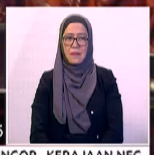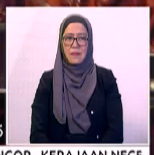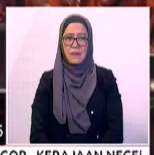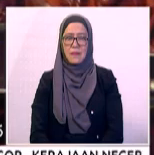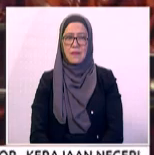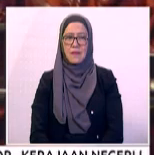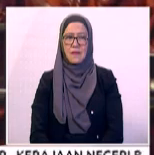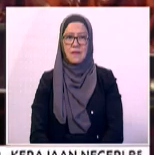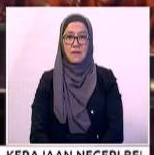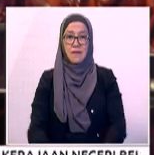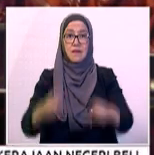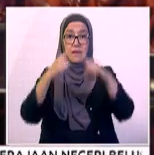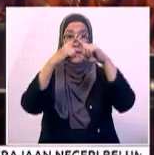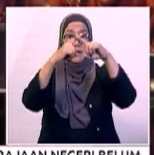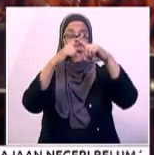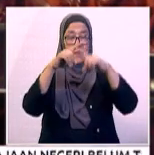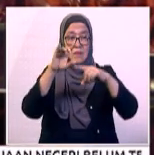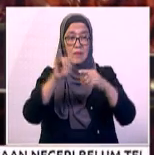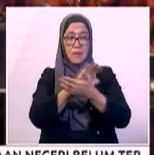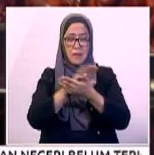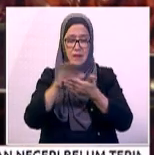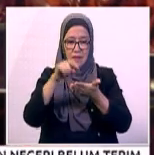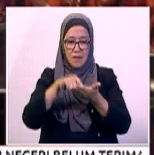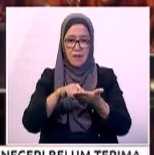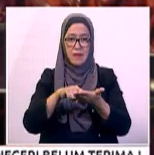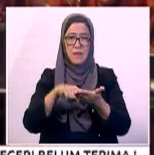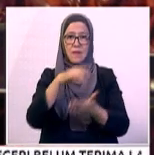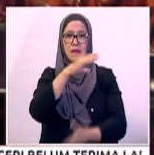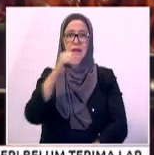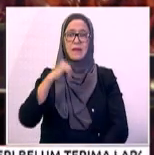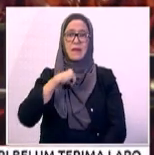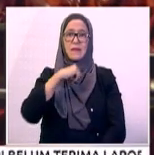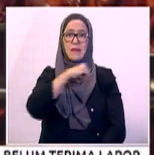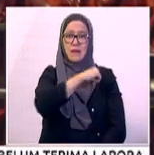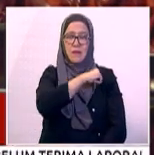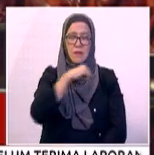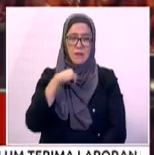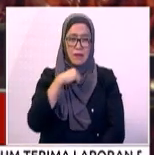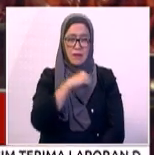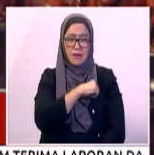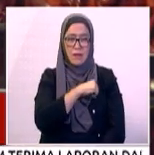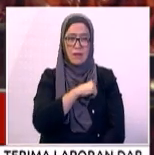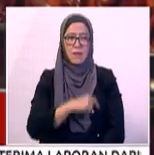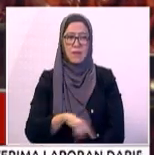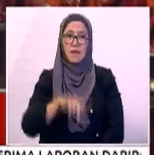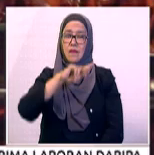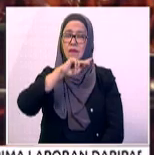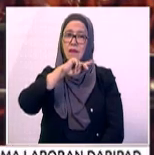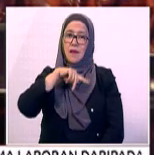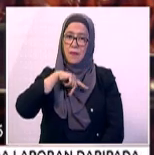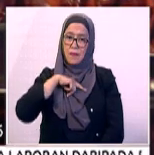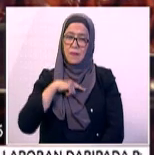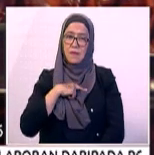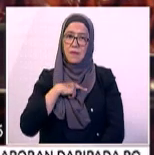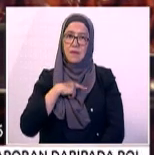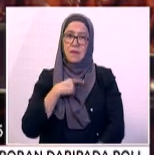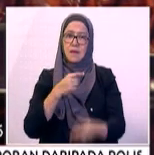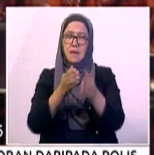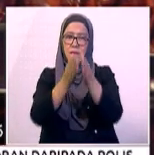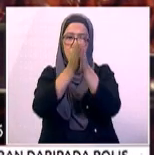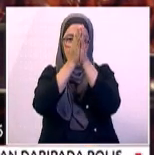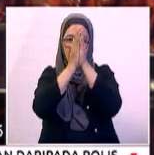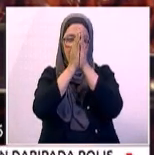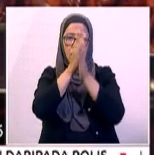Dewan yang mulia ini dan ahli-ahlinya patut merafa sembah, menjunjung setinggi-tinggi ucapan